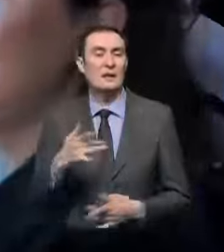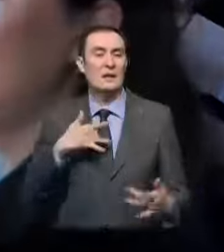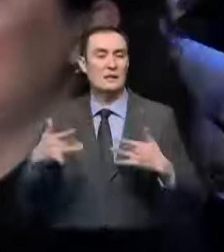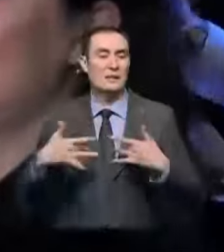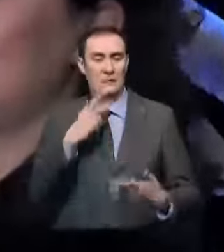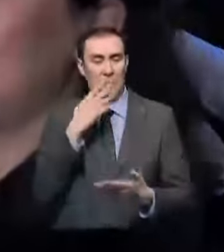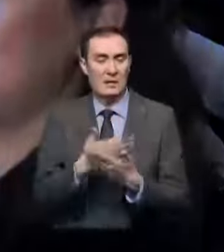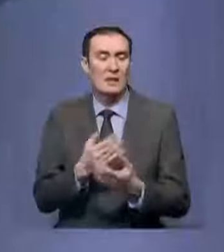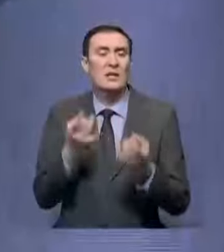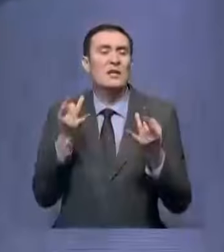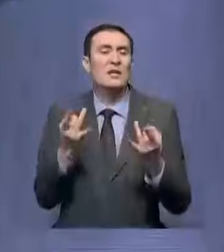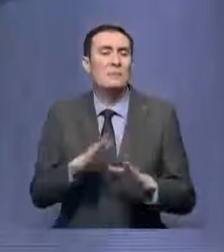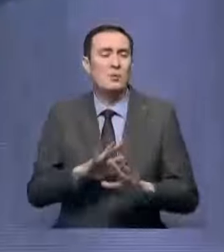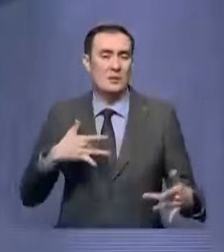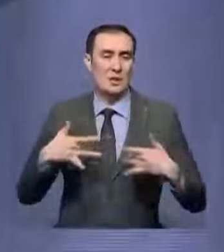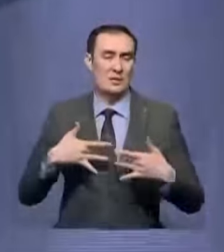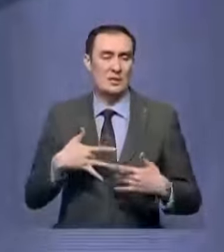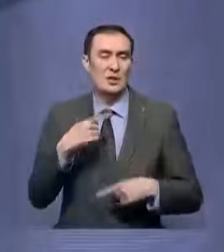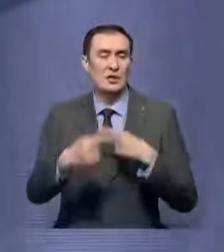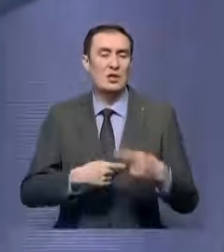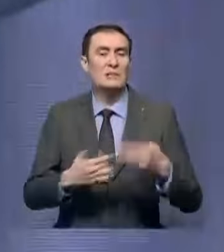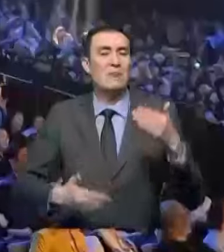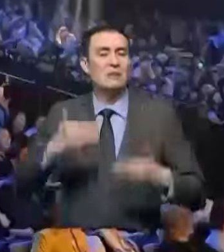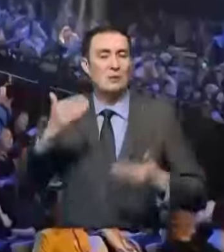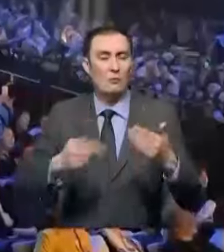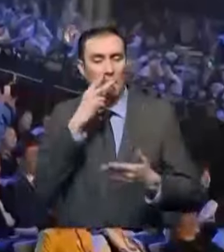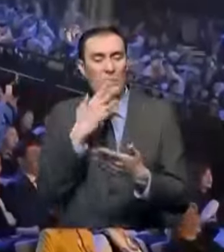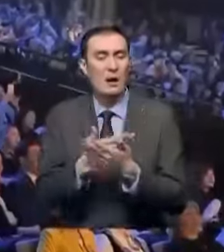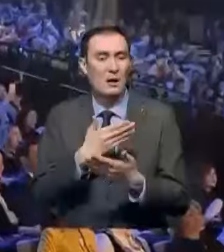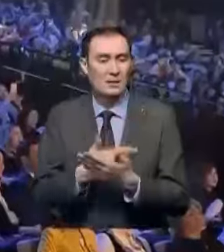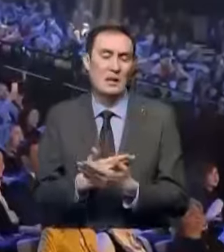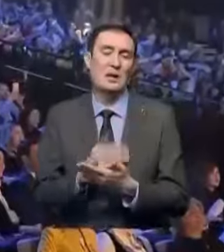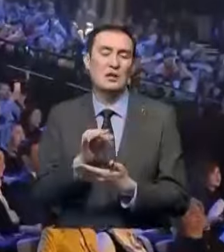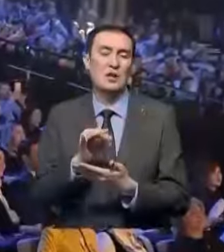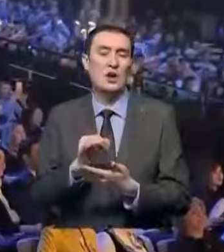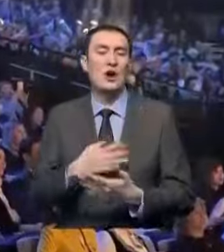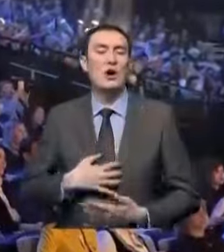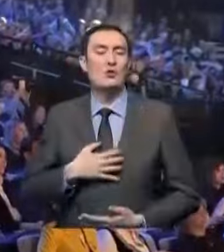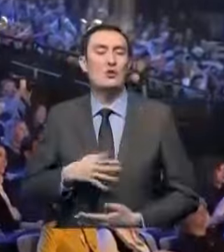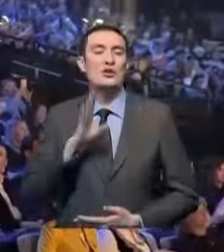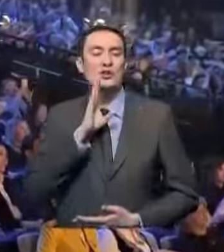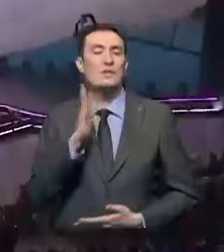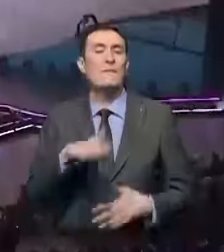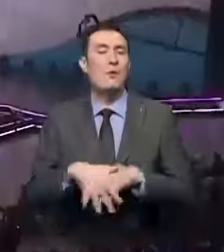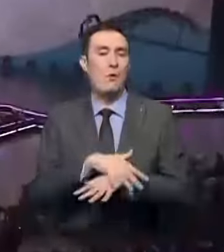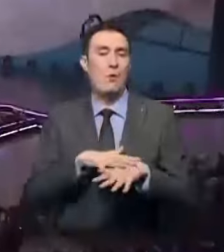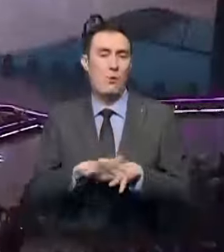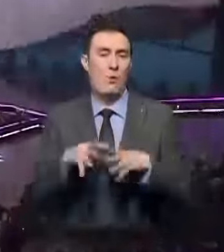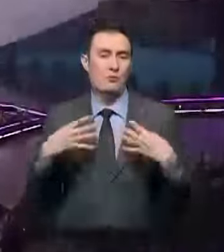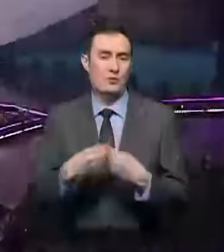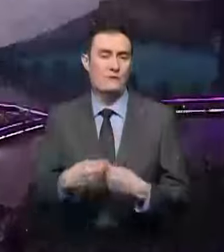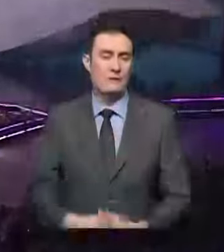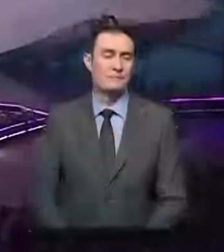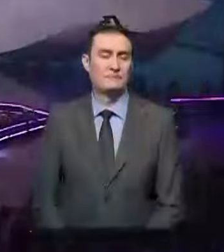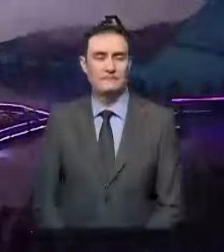артисты показали не просто концерт. Через постановку они продемонстрировали роль женщины в обществе.